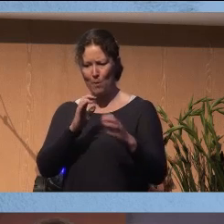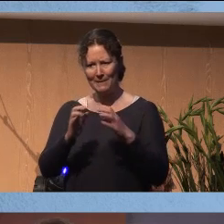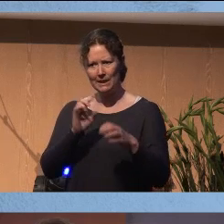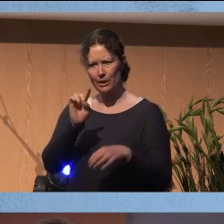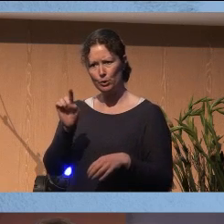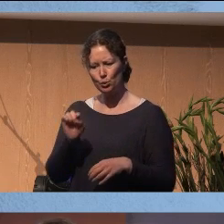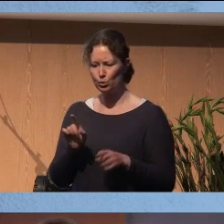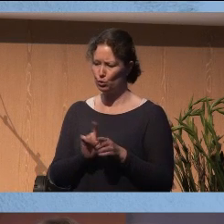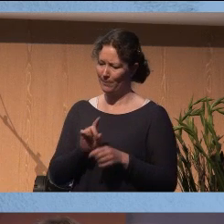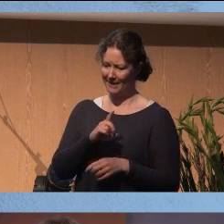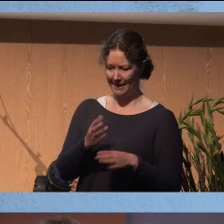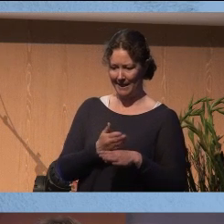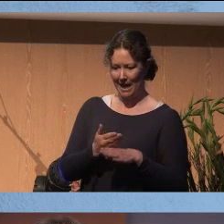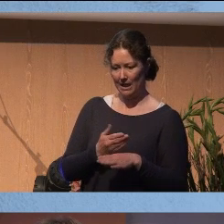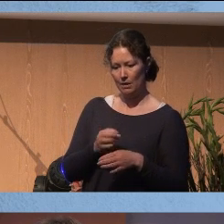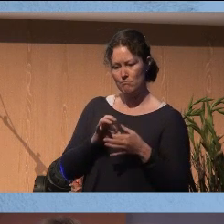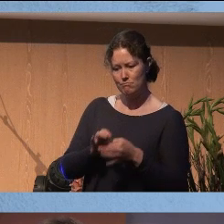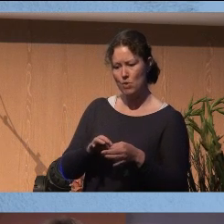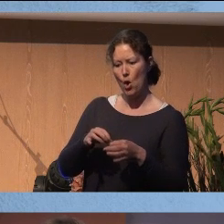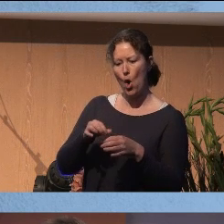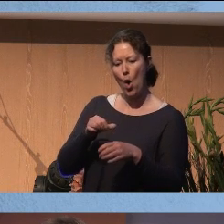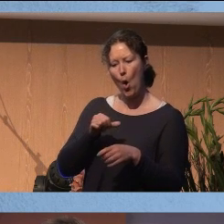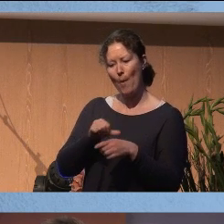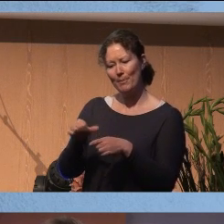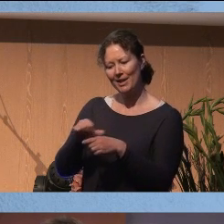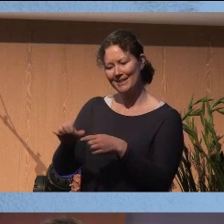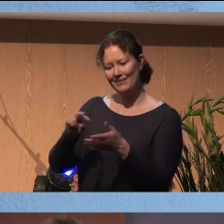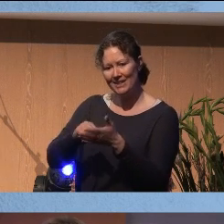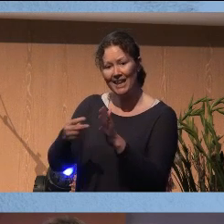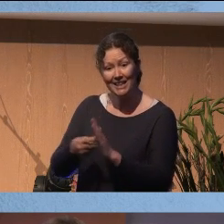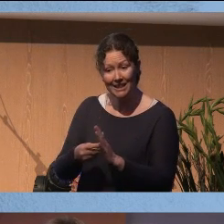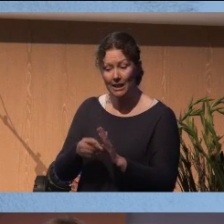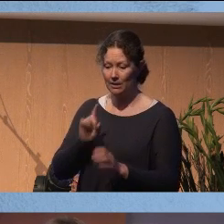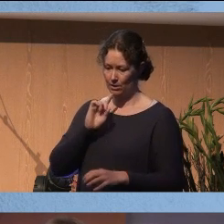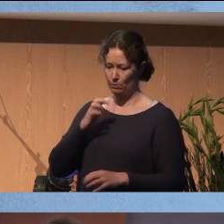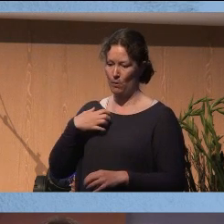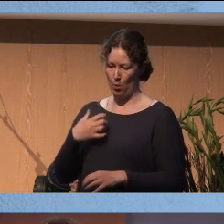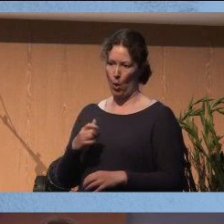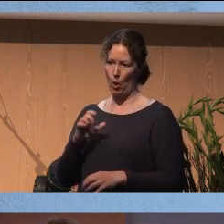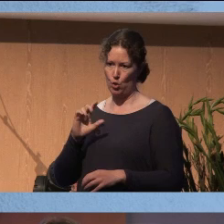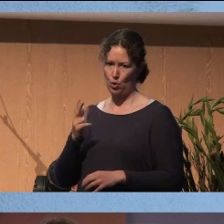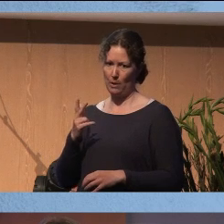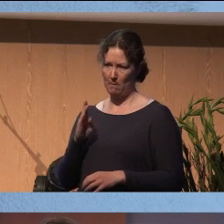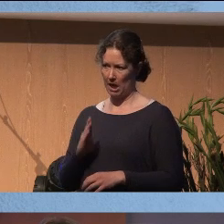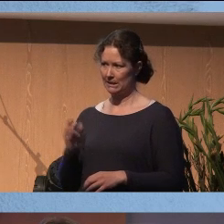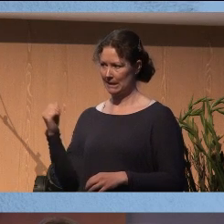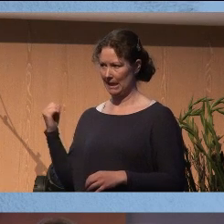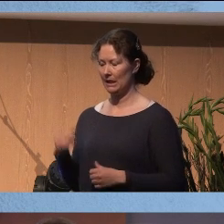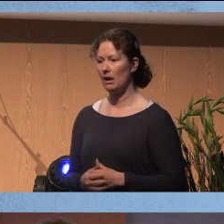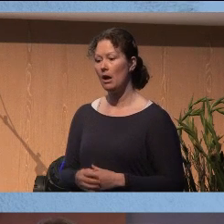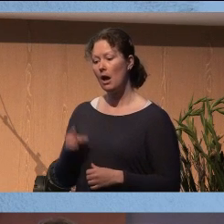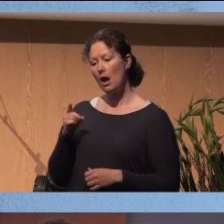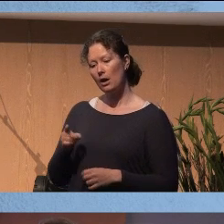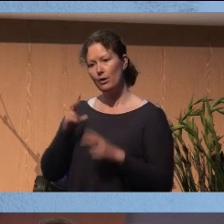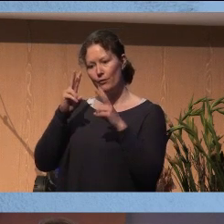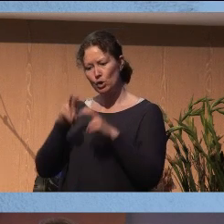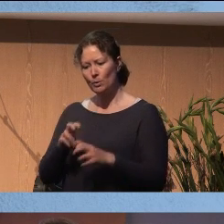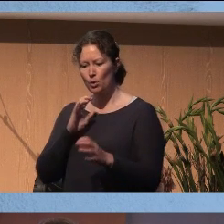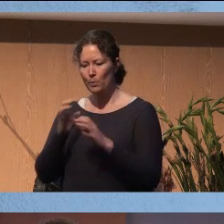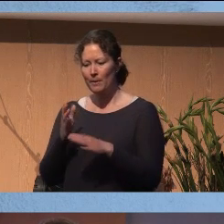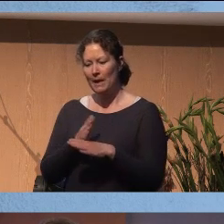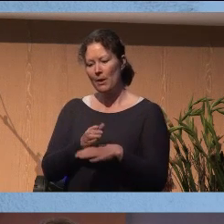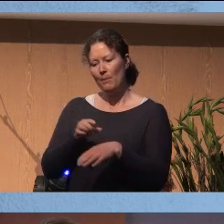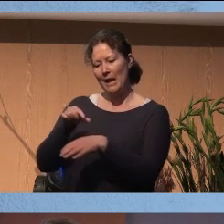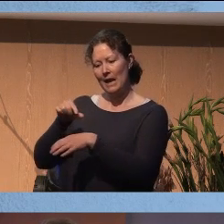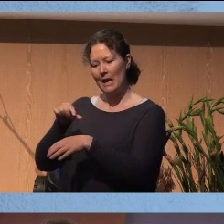kommunikasjon, slik som de trener på operative teknikker? Spør Paul Gulbrandsen. Han har forsket på kommunikasjon mellom